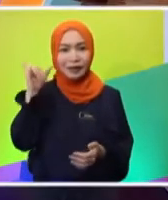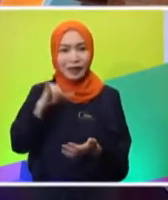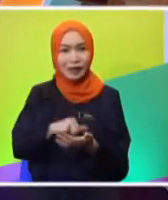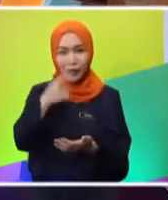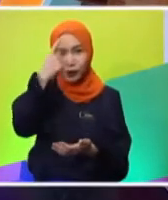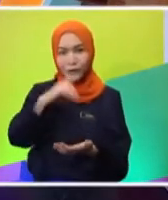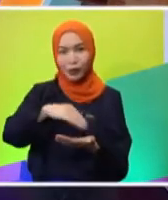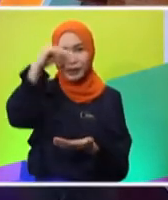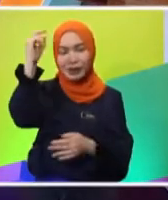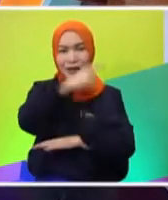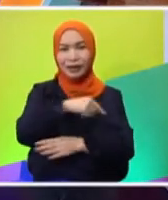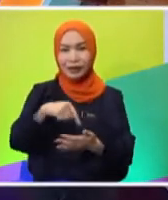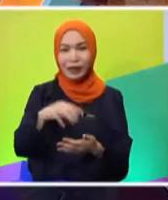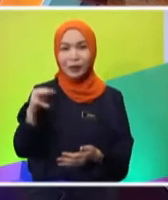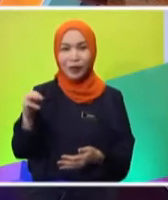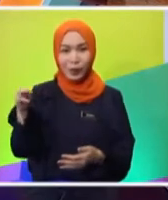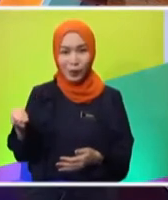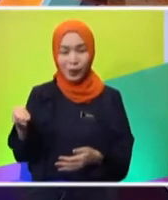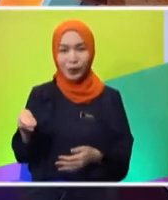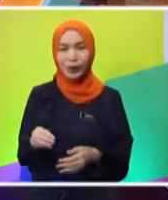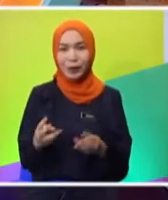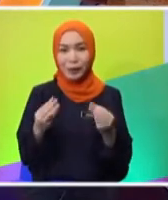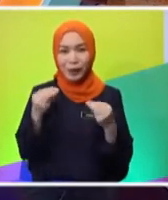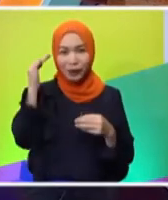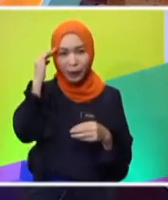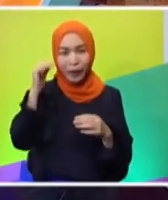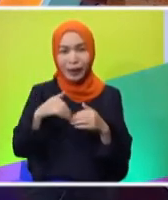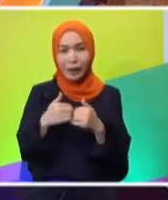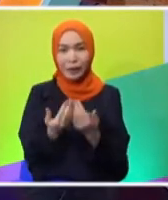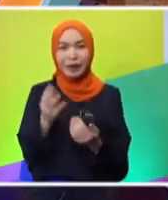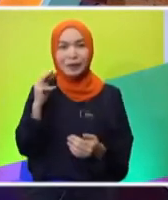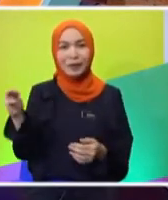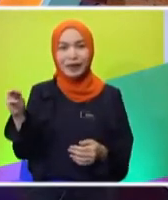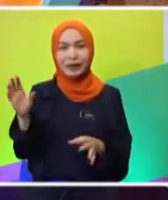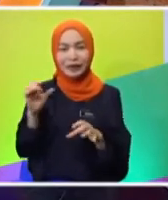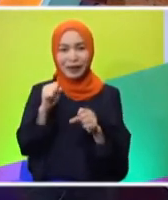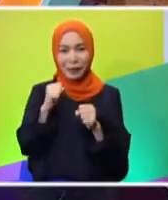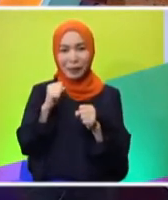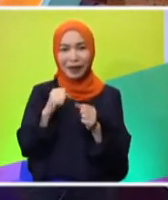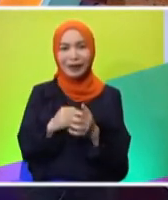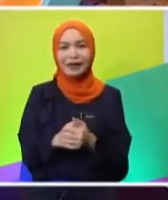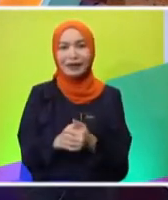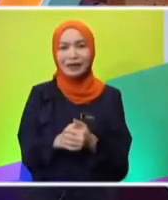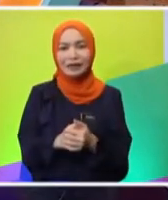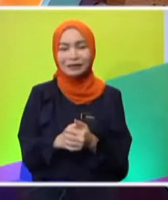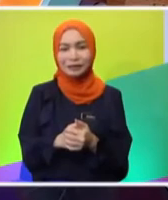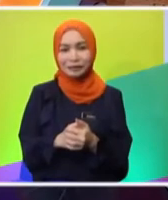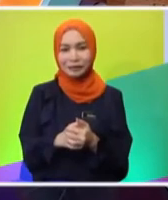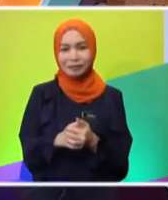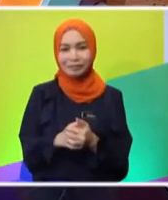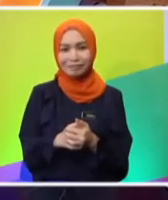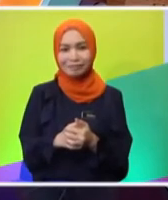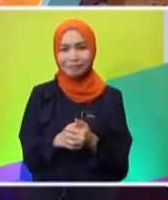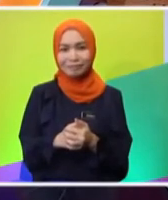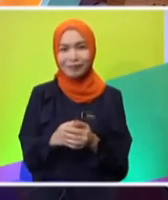hari ini murid-murid juga ingin tahu bagaimana sebenarnya mereka dapat mengukuhkan diri Mike berdasarkan kepada latihan-latihan yang diberi chegou